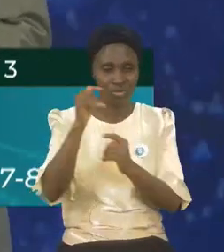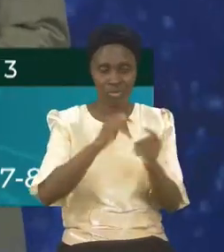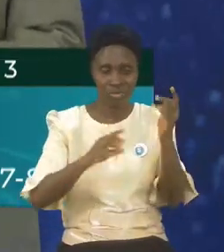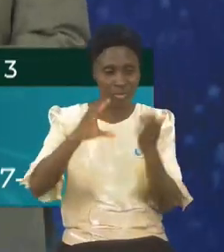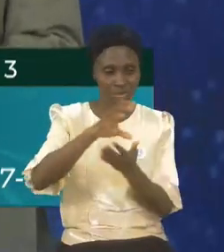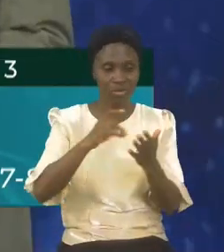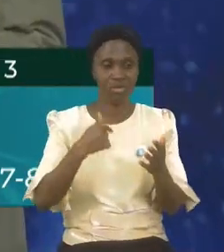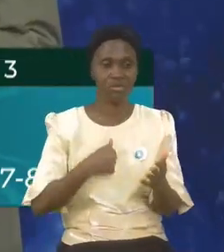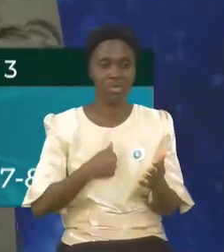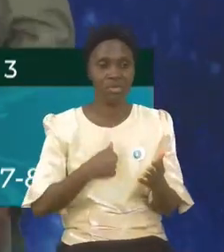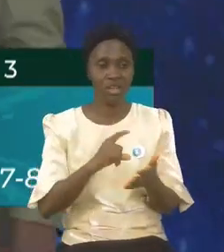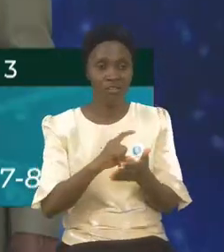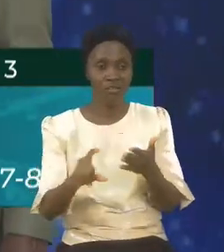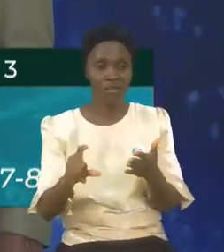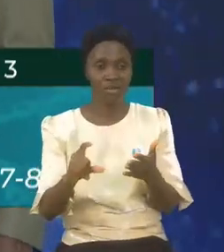Verset 16.